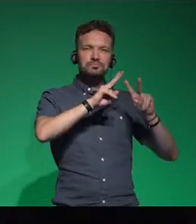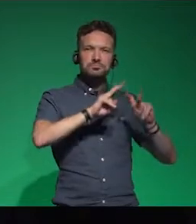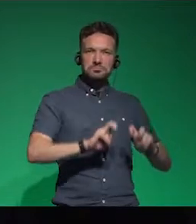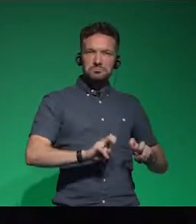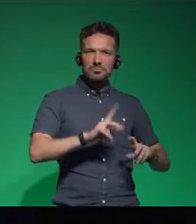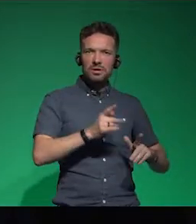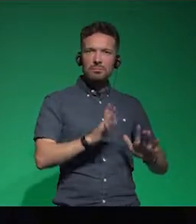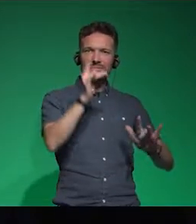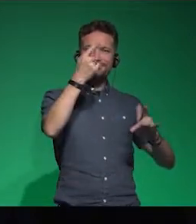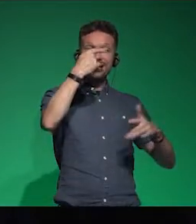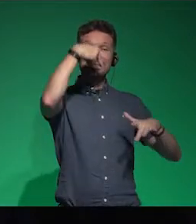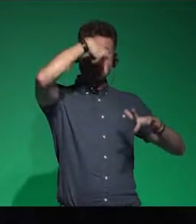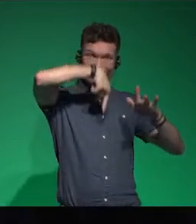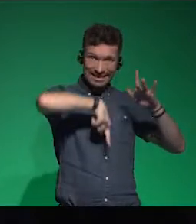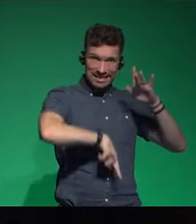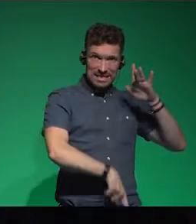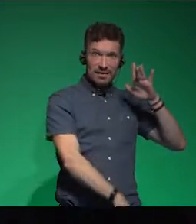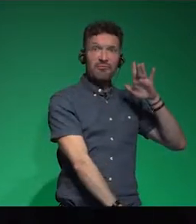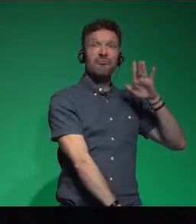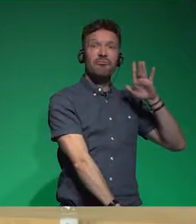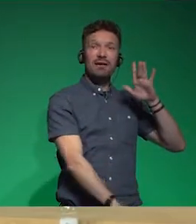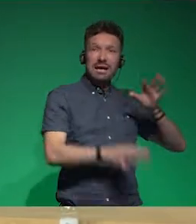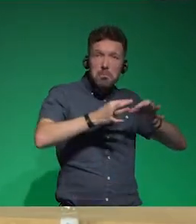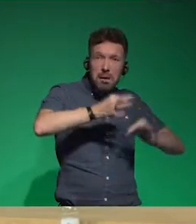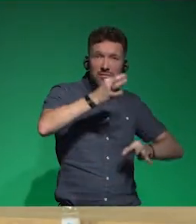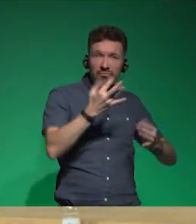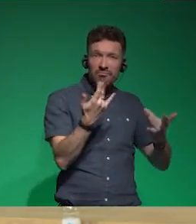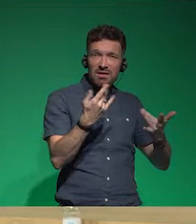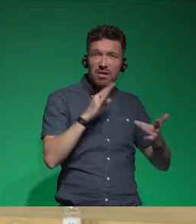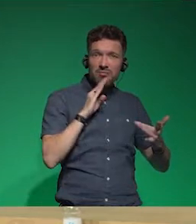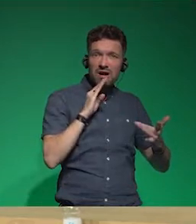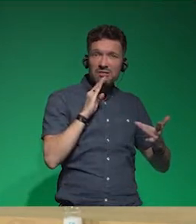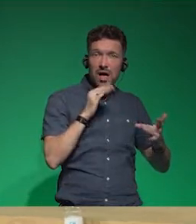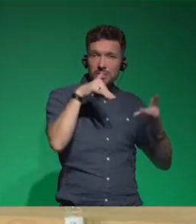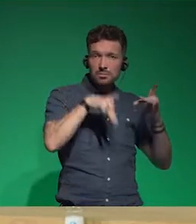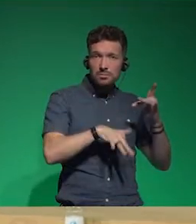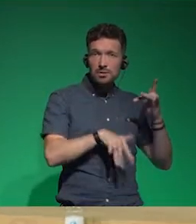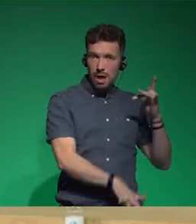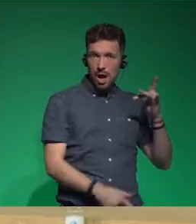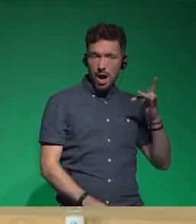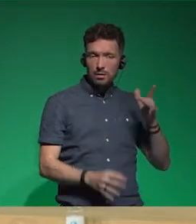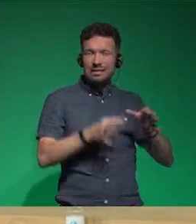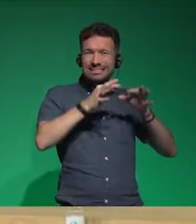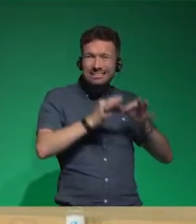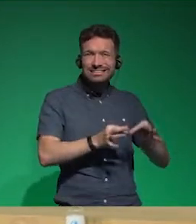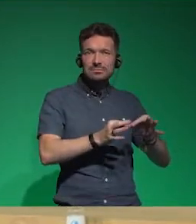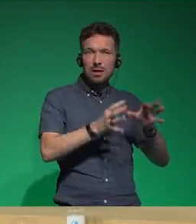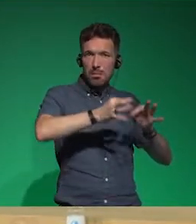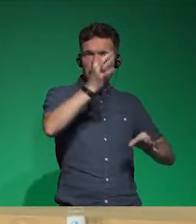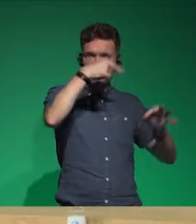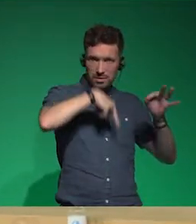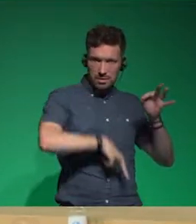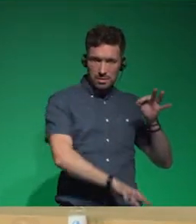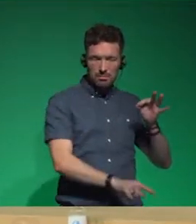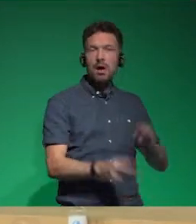misst. Dieser Dürremonitor ist hier noch einmal kurz zusammengestellt für den